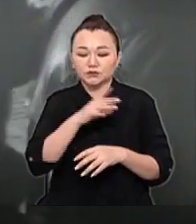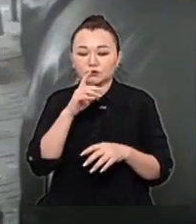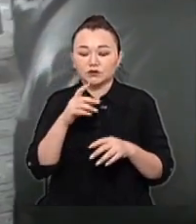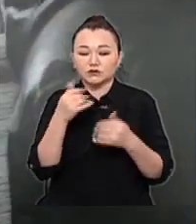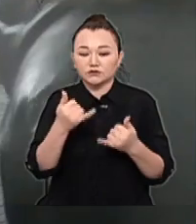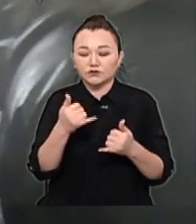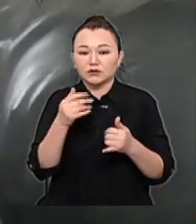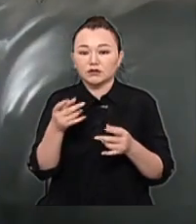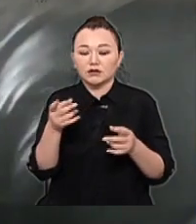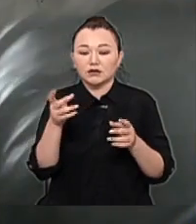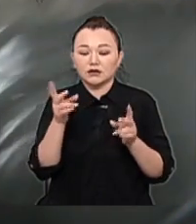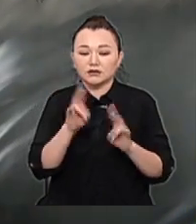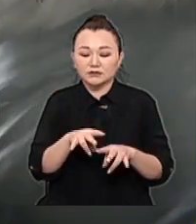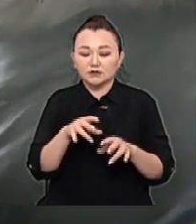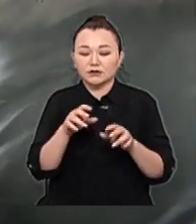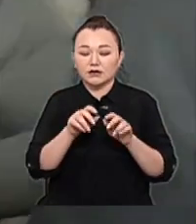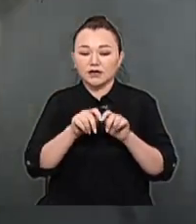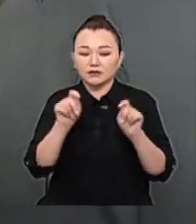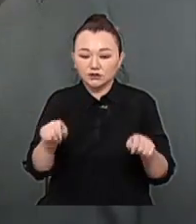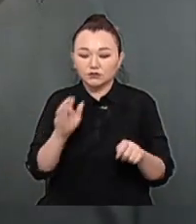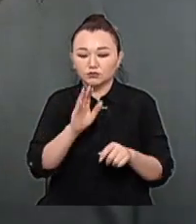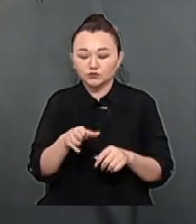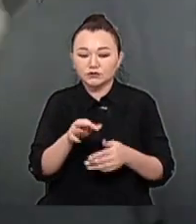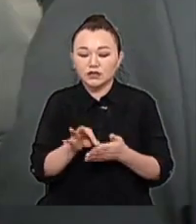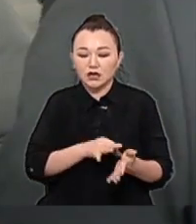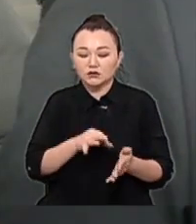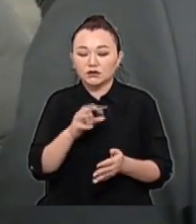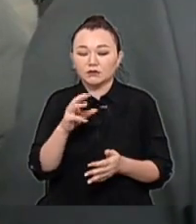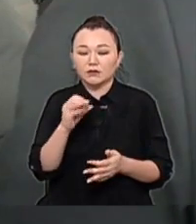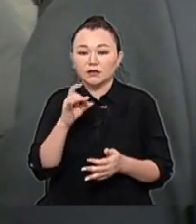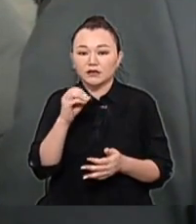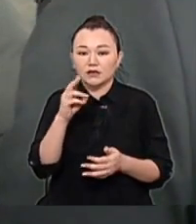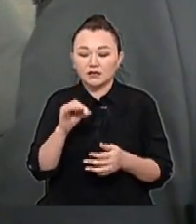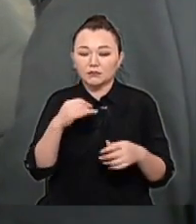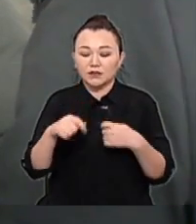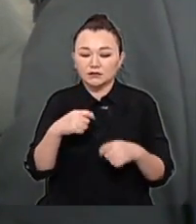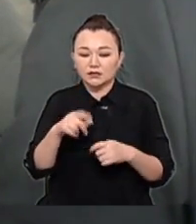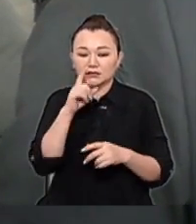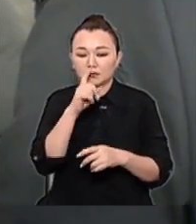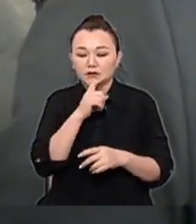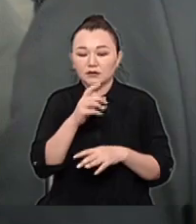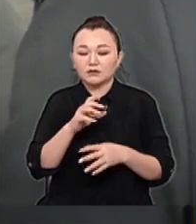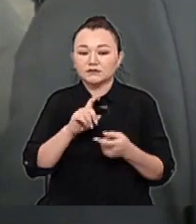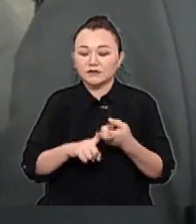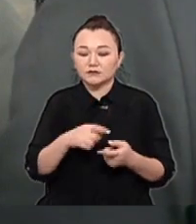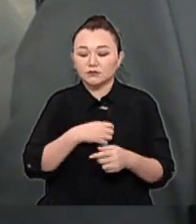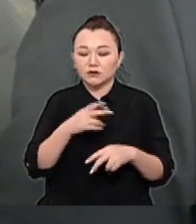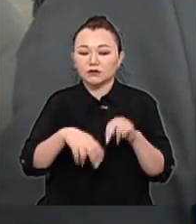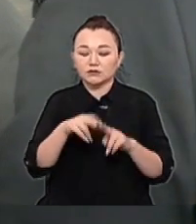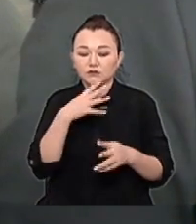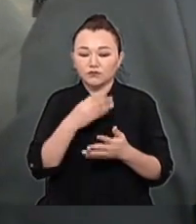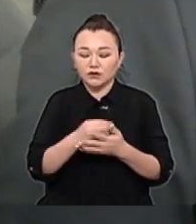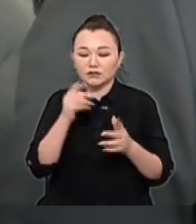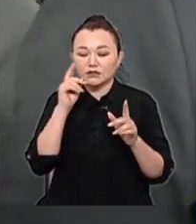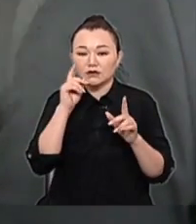бүгіннен қалдырмай ашып беруге уәде етті. Мереке базарының кәсіпкерлерінің жаңағы түсініспеушілігіне байланысты біздің салып жатқан жаңағы өзіміздің